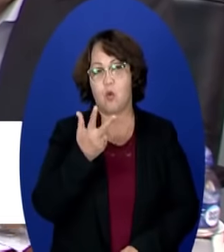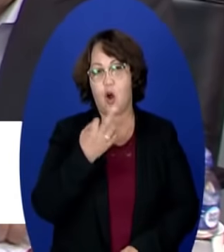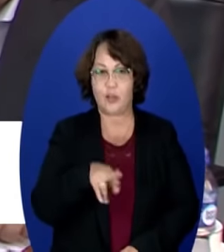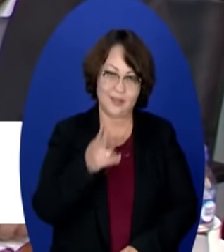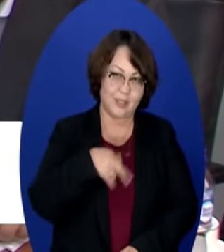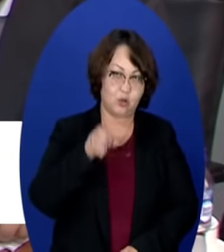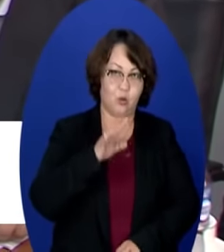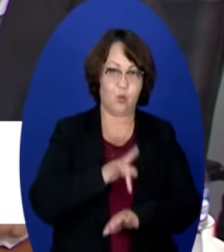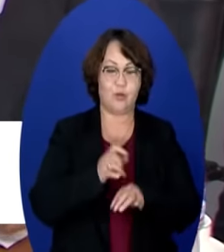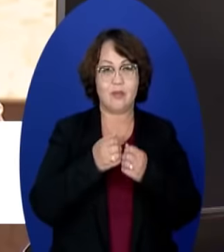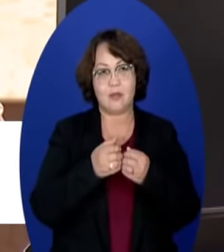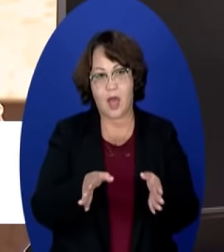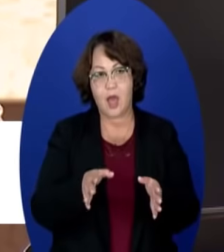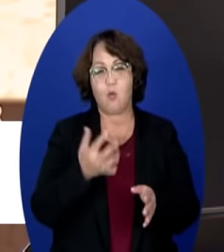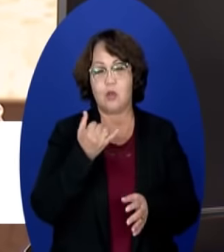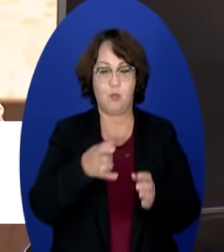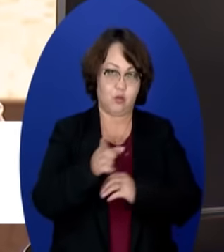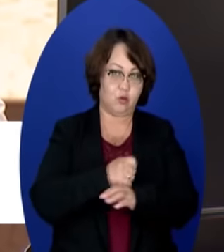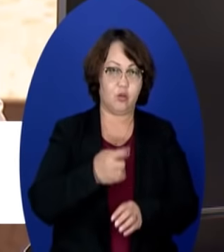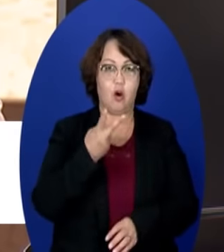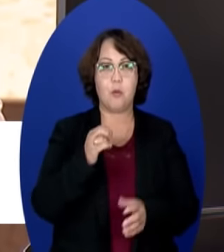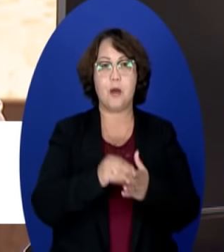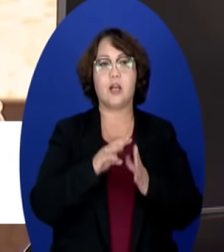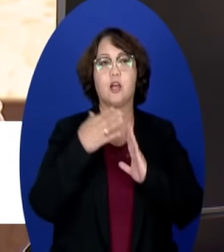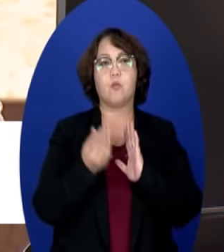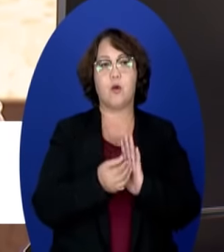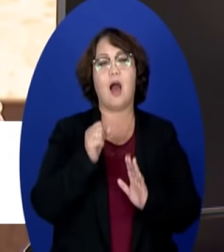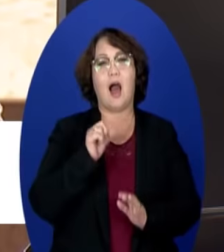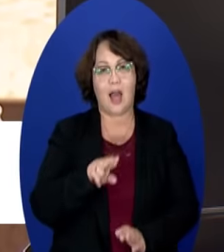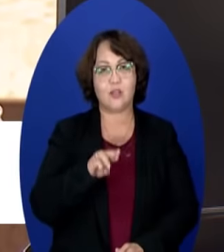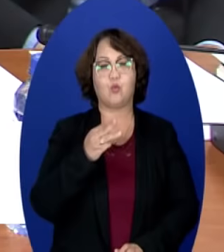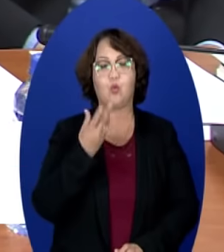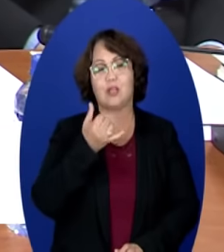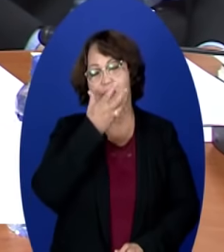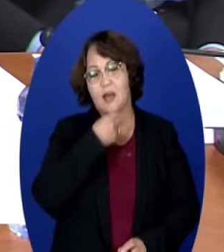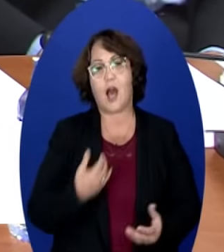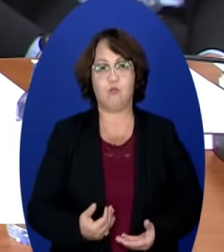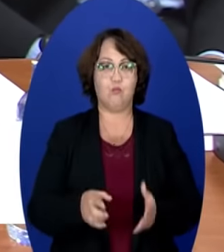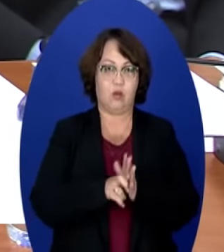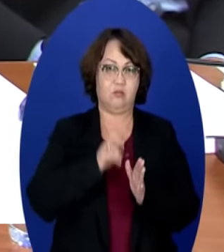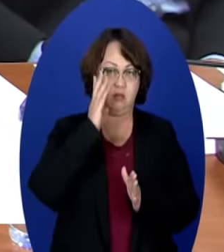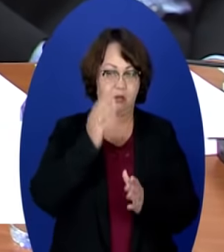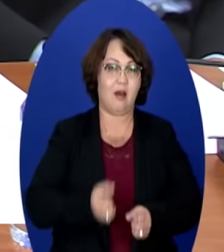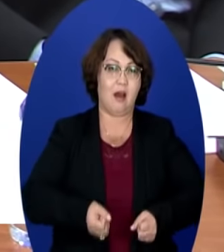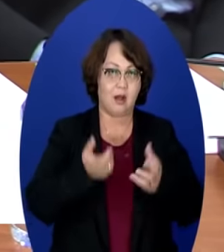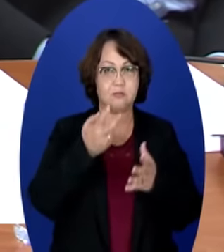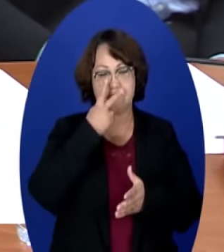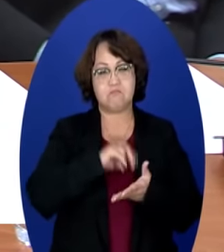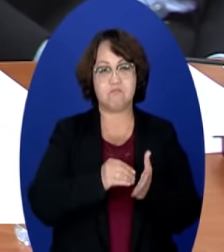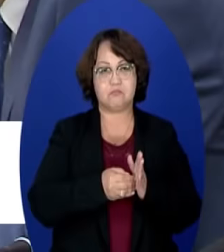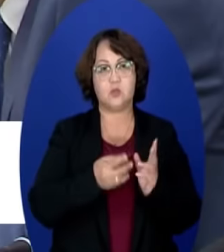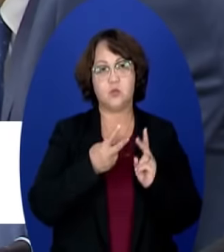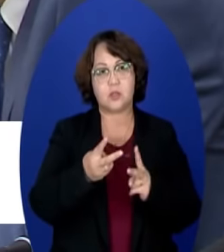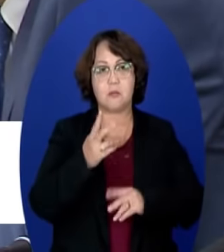дэд төвүүд ашиглалтанд орж нийслэлийн 20 гаруй мянган өрх ая тогтой орчинд амьдрах боломж бүрдэнэ гэж төлөвлөж байна. Мөн үйлчилгээний